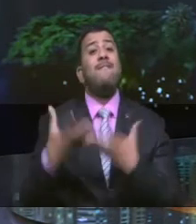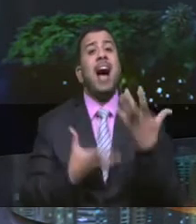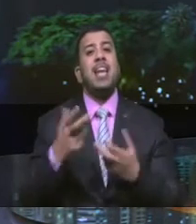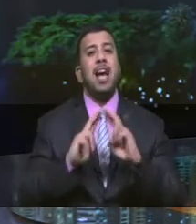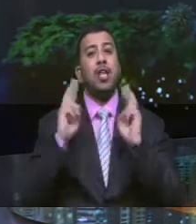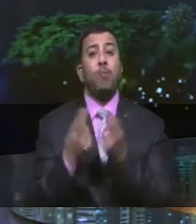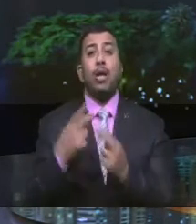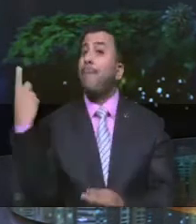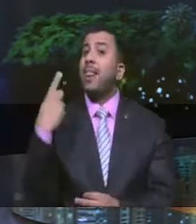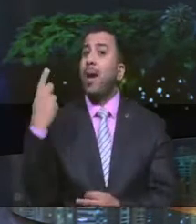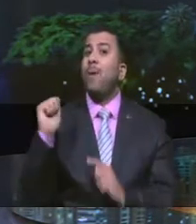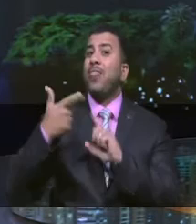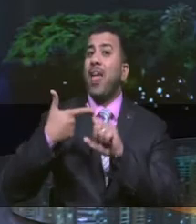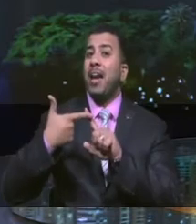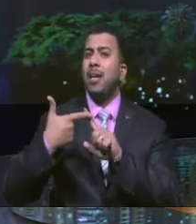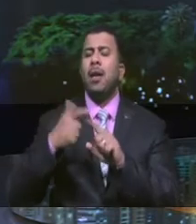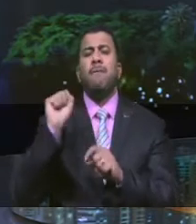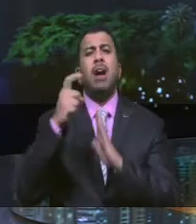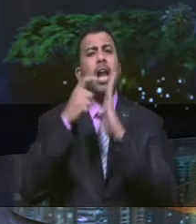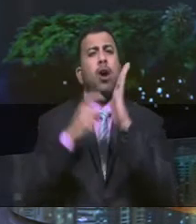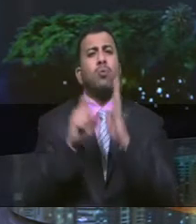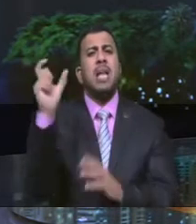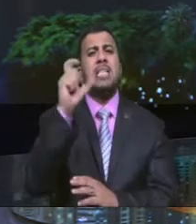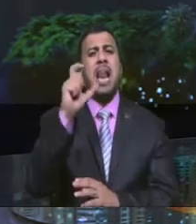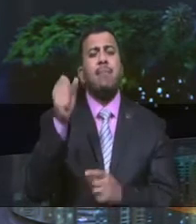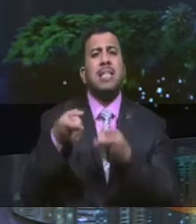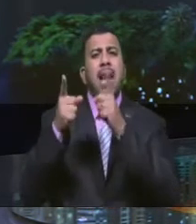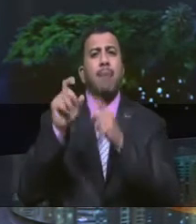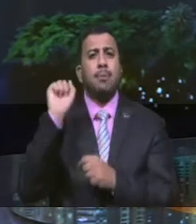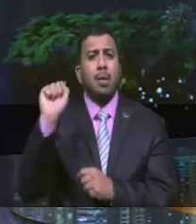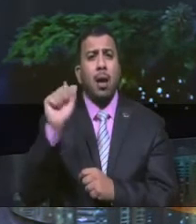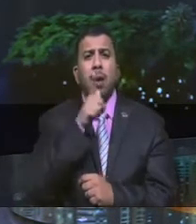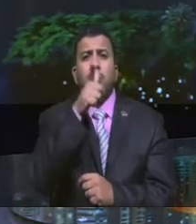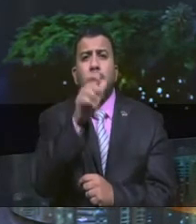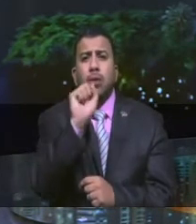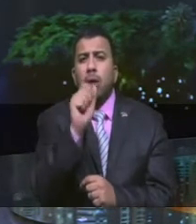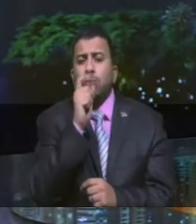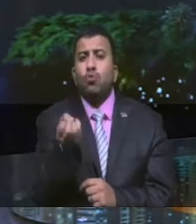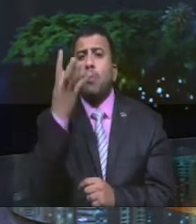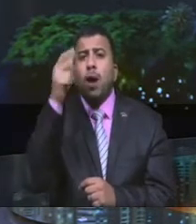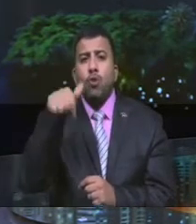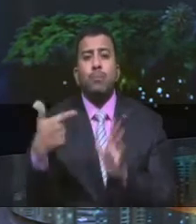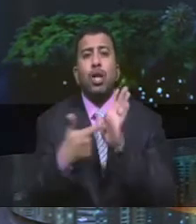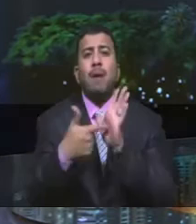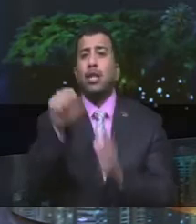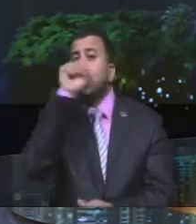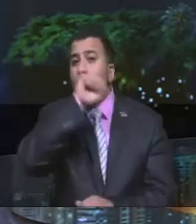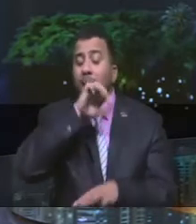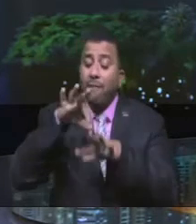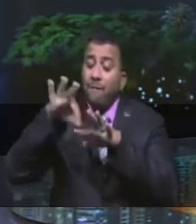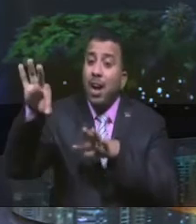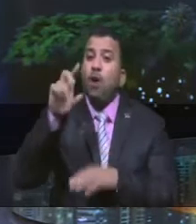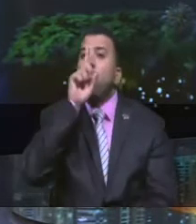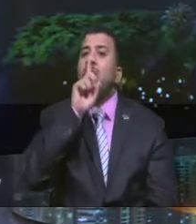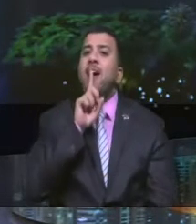الشارقة فعاليات الملتقى الدولي الثاني في الفقه المصرفي الإسلامي والذي أقيم صباح اليوم بجامعة الشارقة فرع